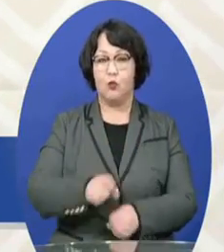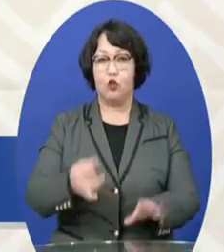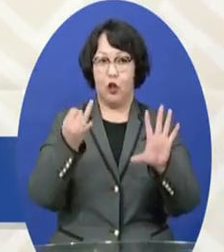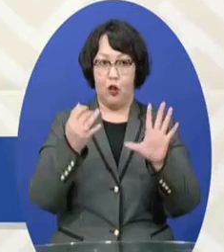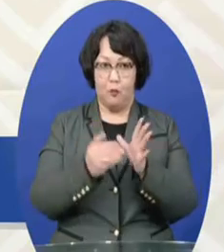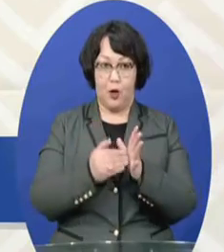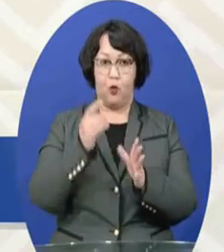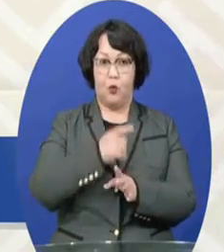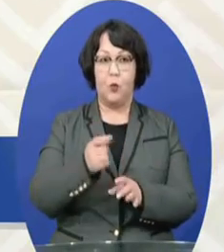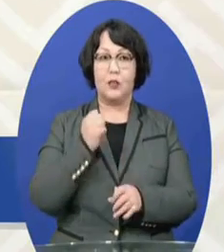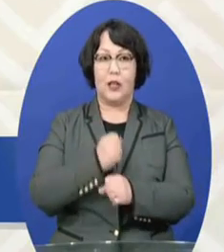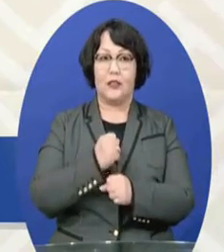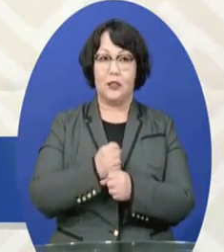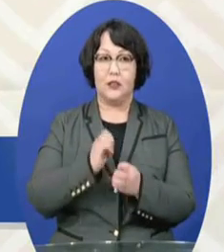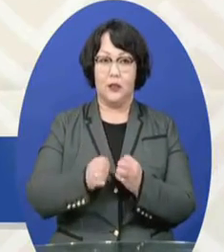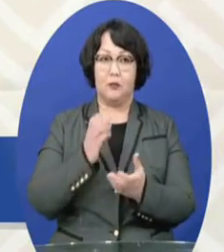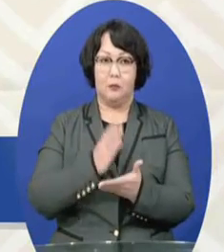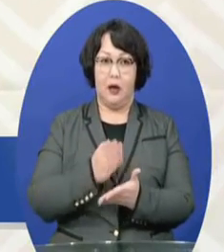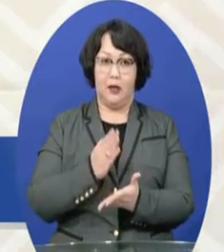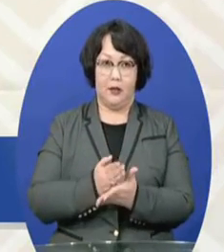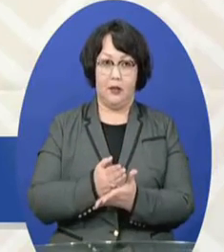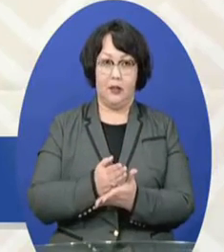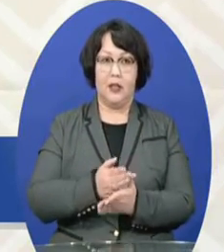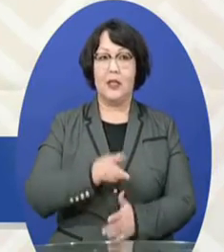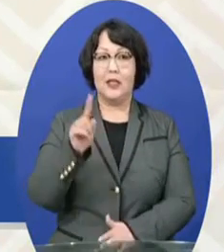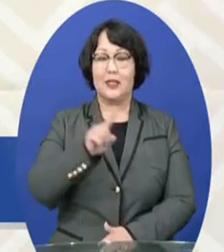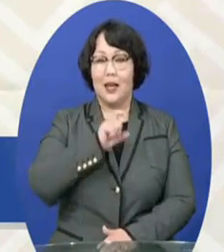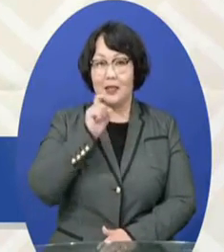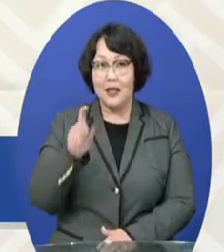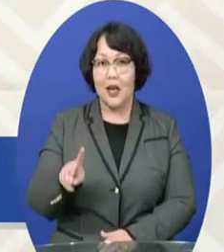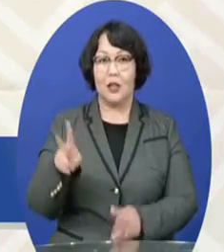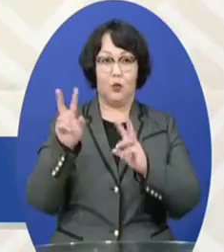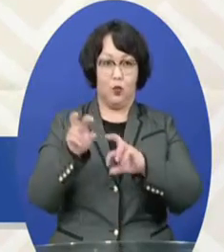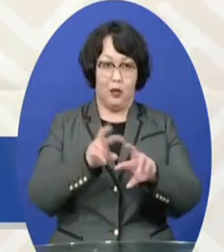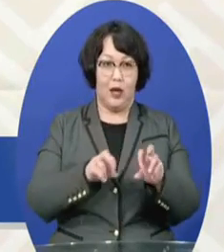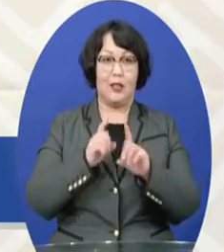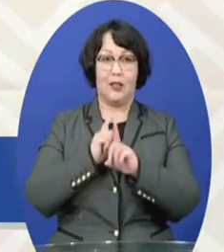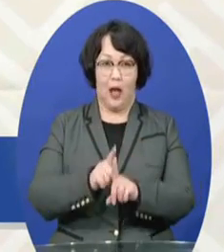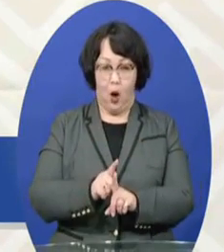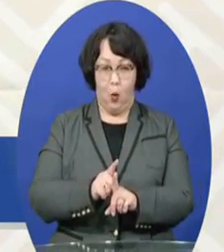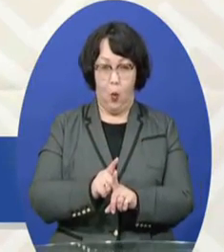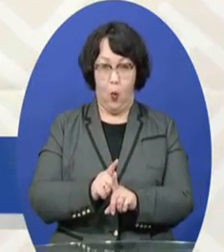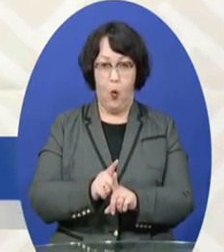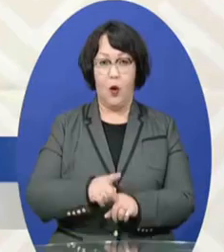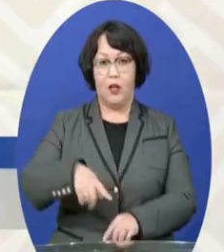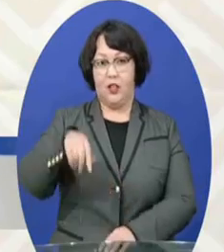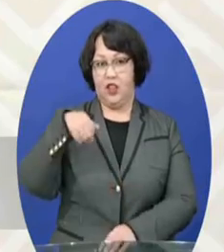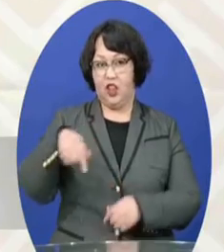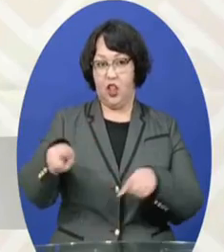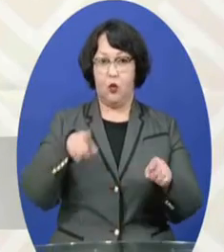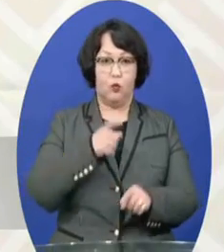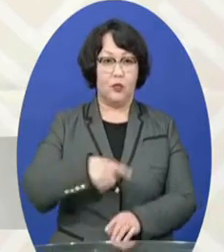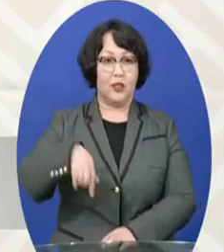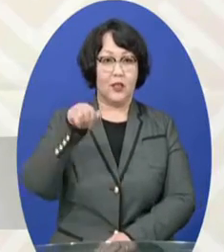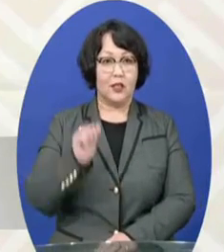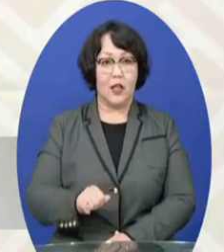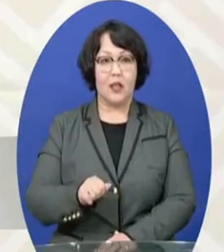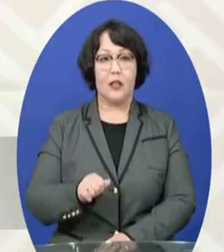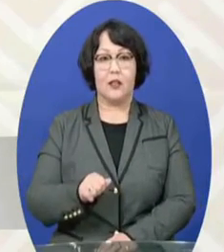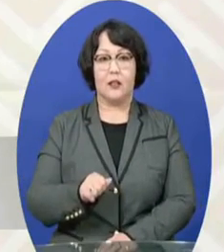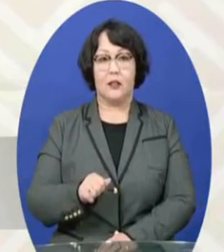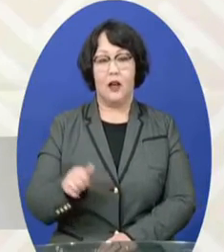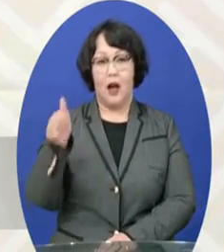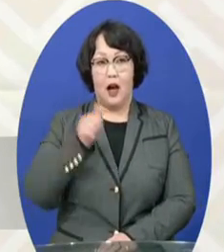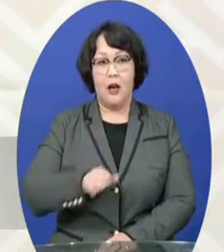70,000 гаруй ажилтаа албаа хавчт байгаа. Яг зах зээлийн ха судалгаагаар үзэхэд бол эдгээр хүмүүсийн маань цалин хөлс хангамжийн хувьд бол